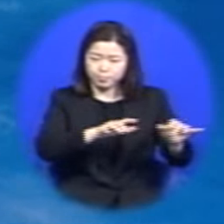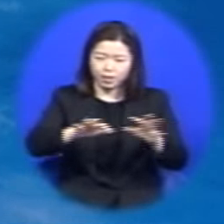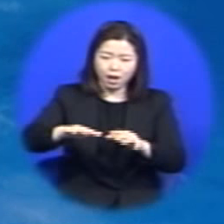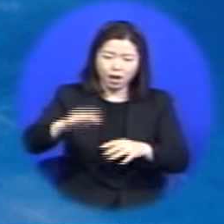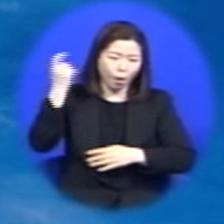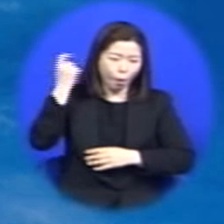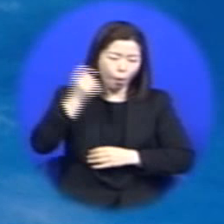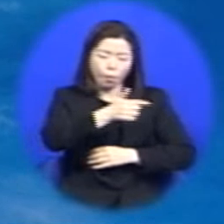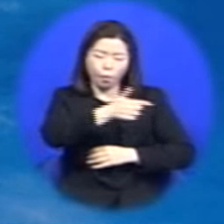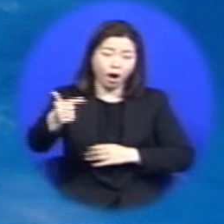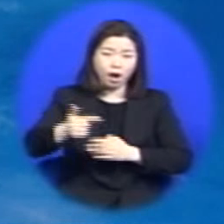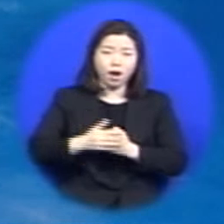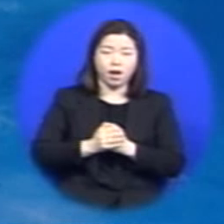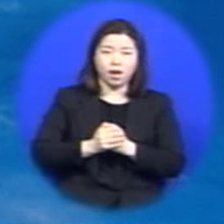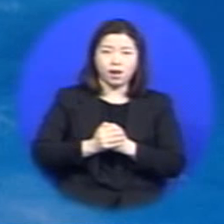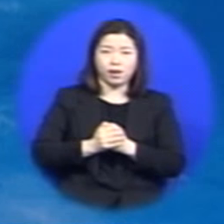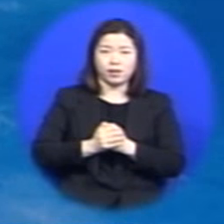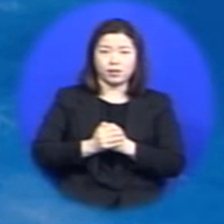큰지 몰라요.